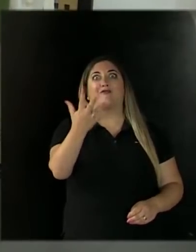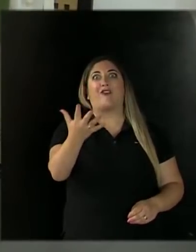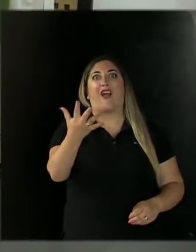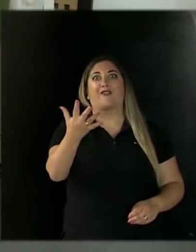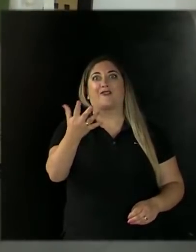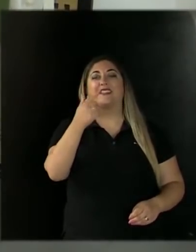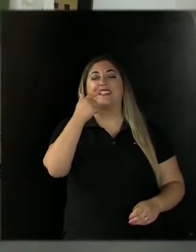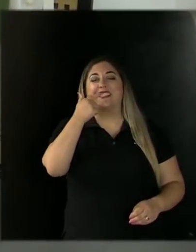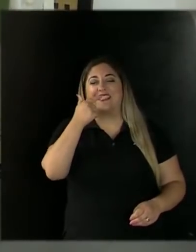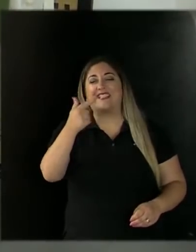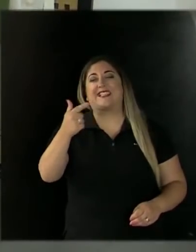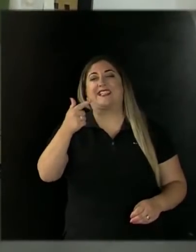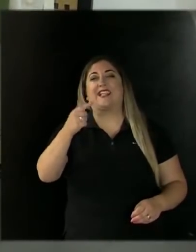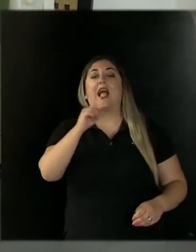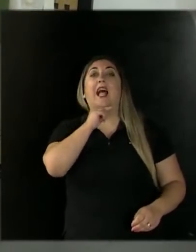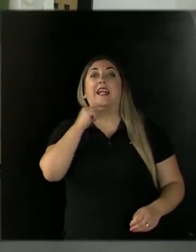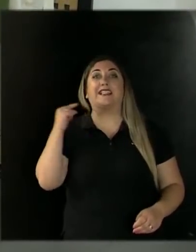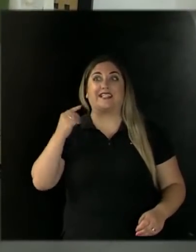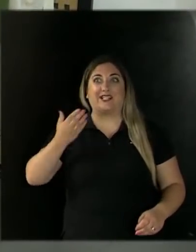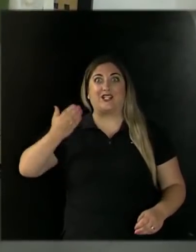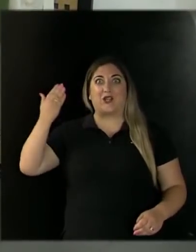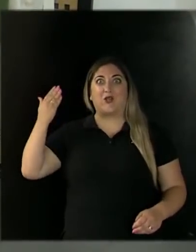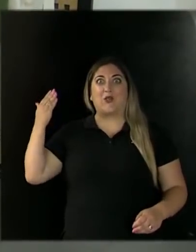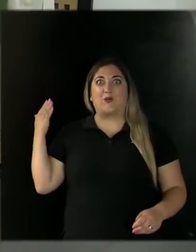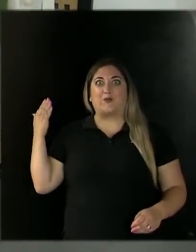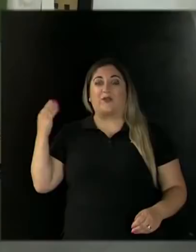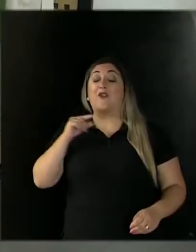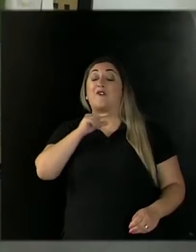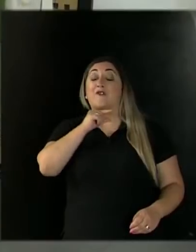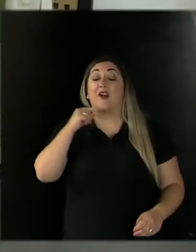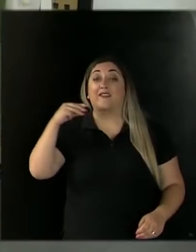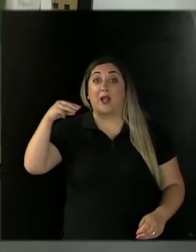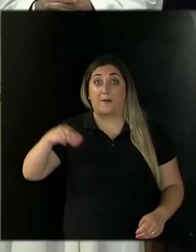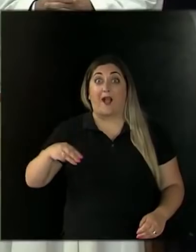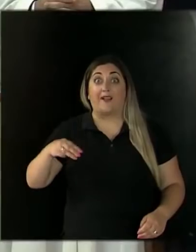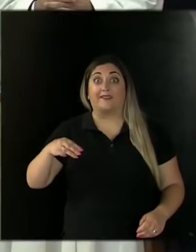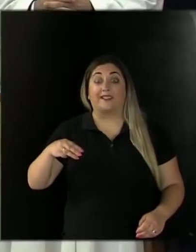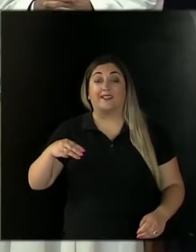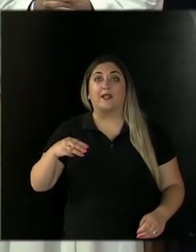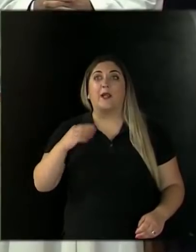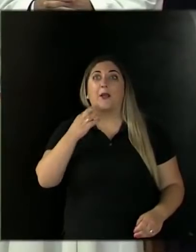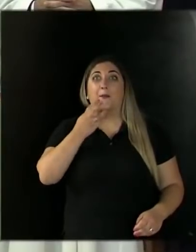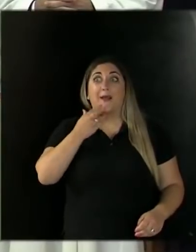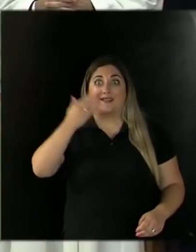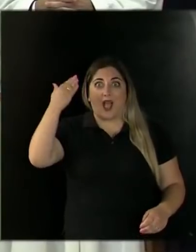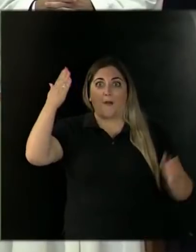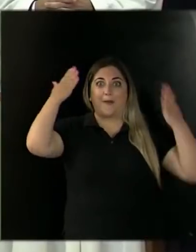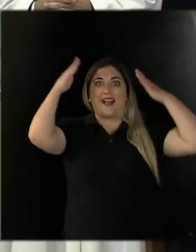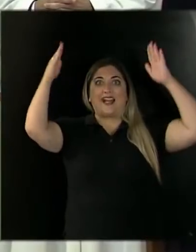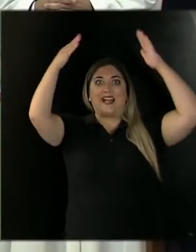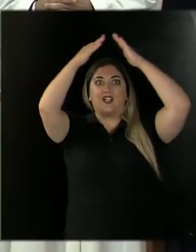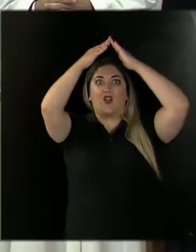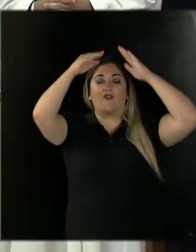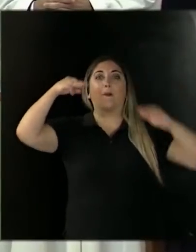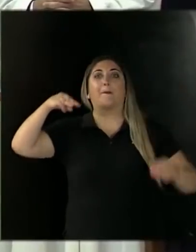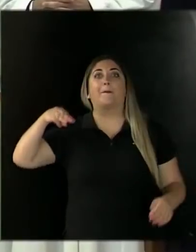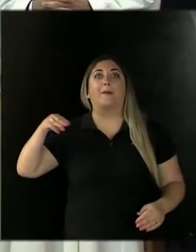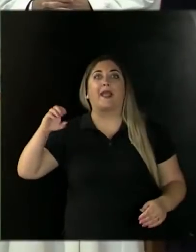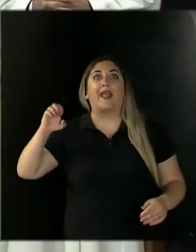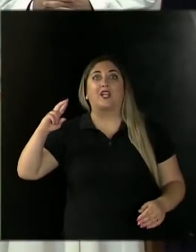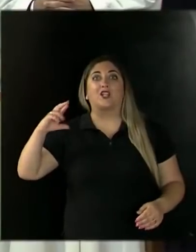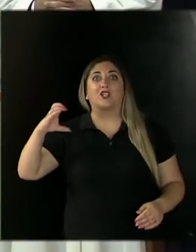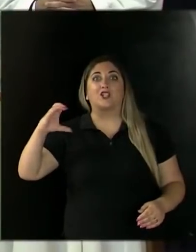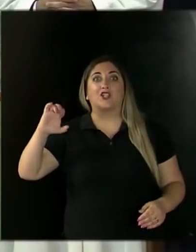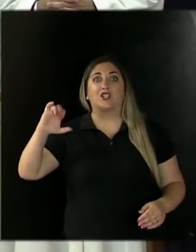saċerdoti. Kien ordnakom il-mibki Monsignor Merċieqa, jekk min isser żball li tolbu anke għar-ruħ